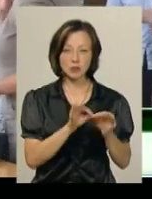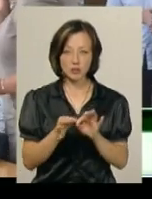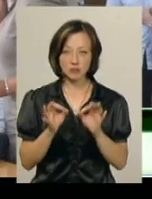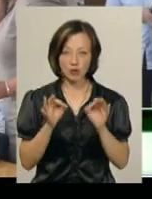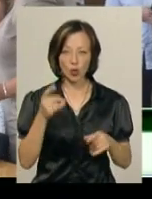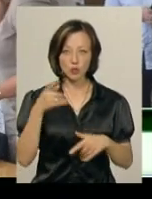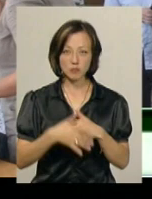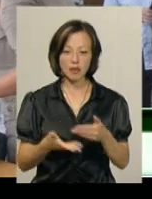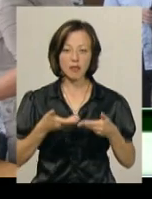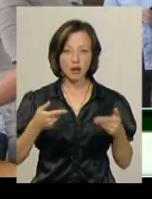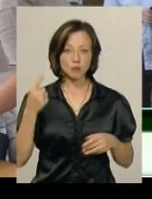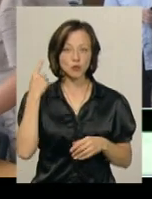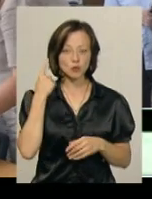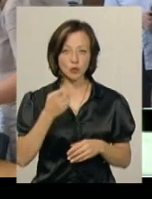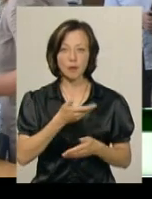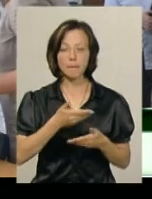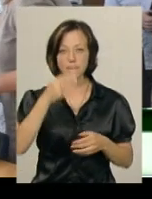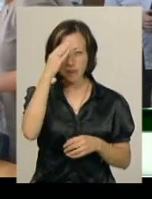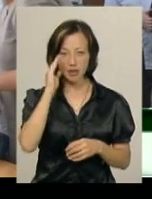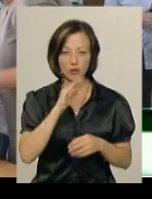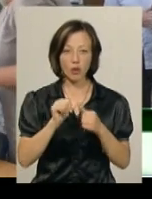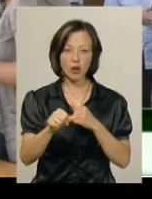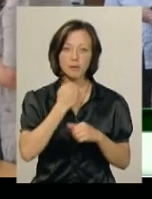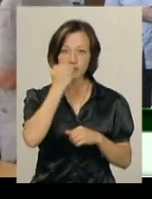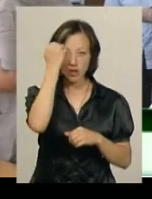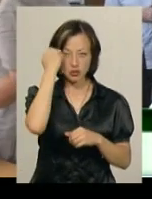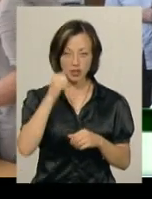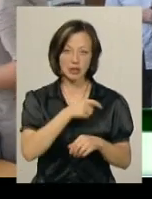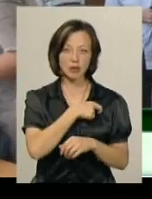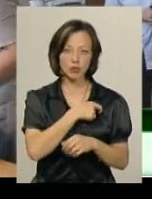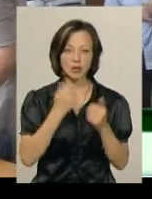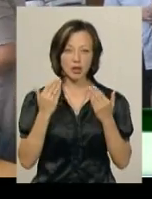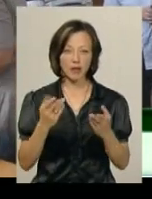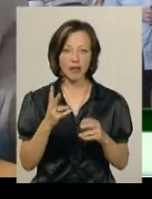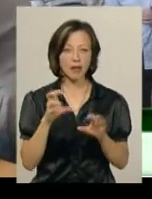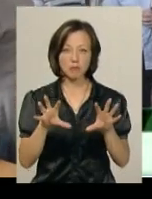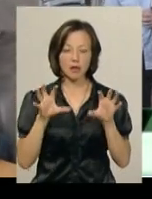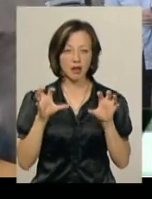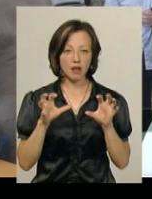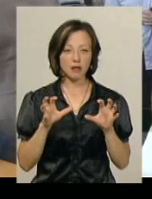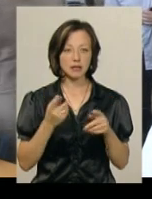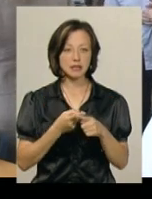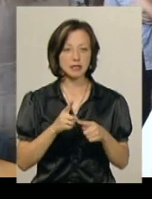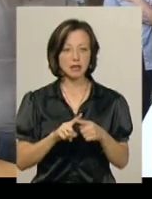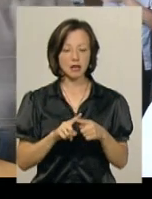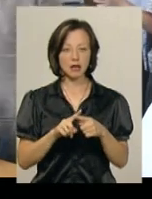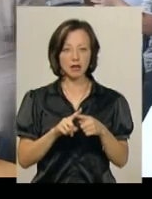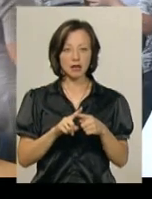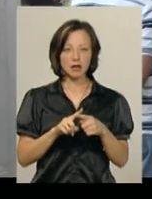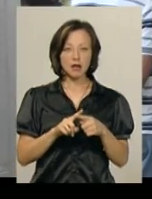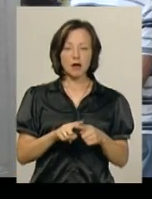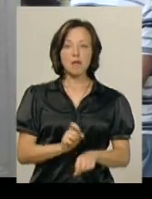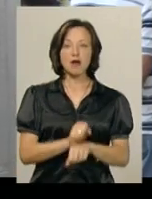є розуміння. Нас почули, почули батьків, за що я окремо вдячна депутатам, що вони не сприйняли цей марш